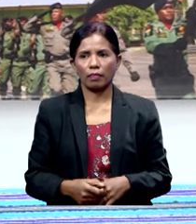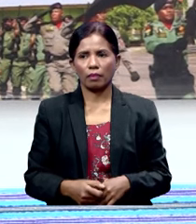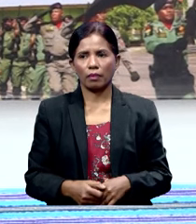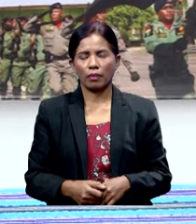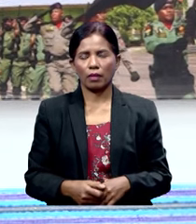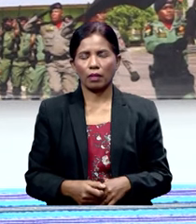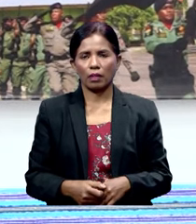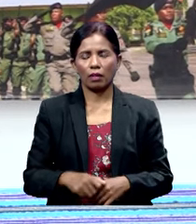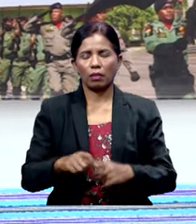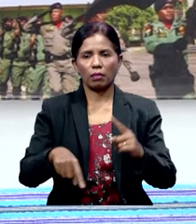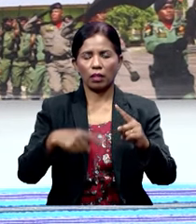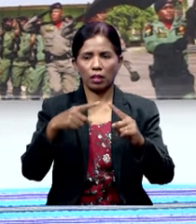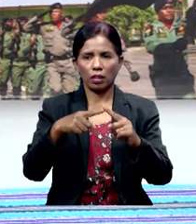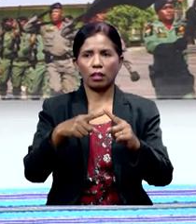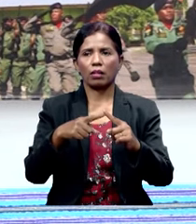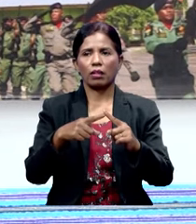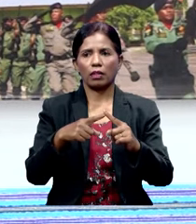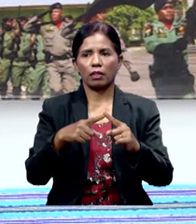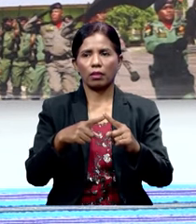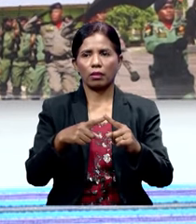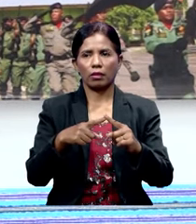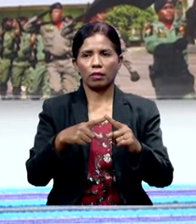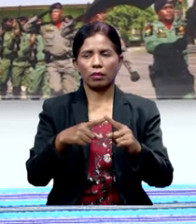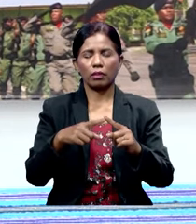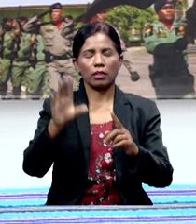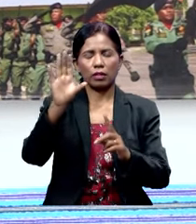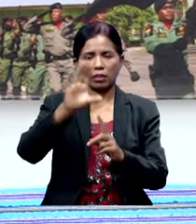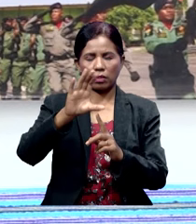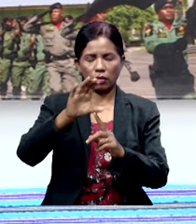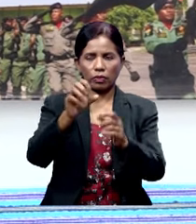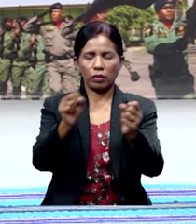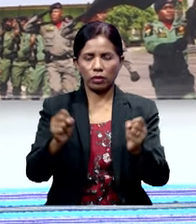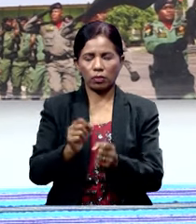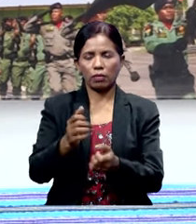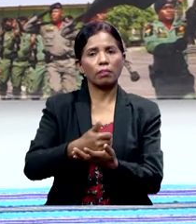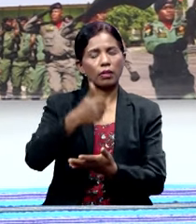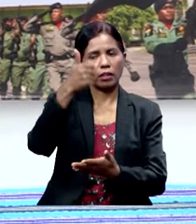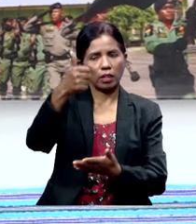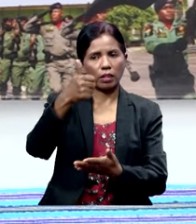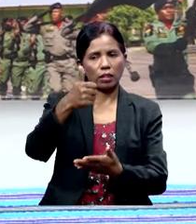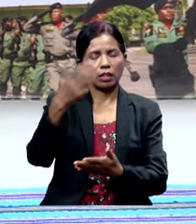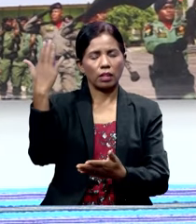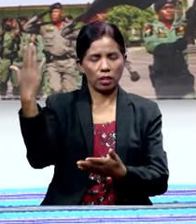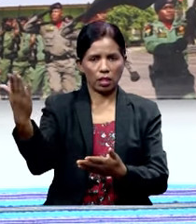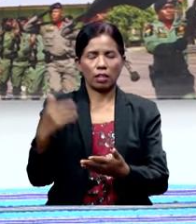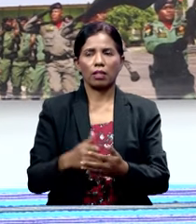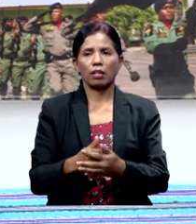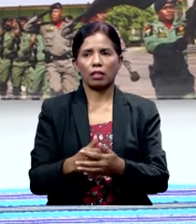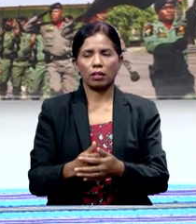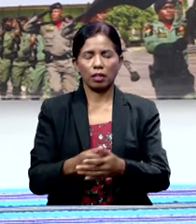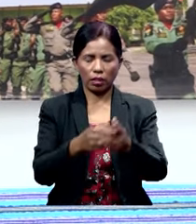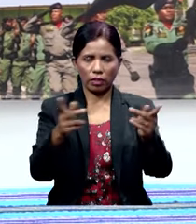Anyi hira nain o sep suku eleitu ne iha la